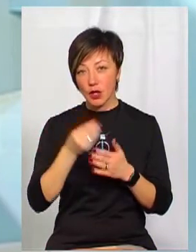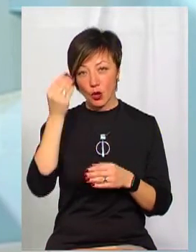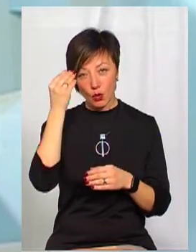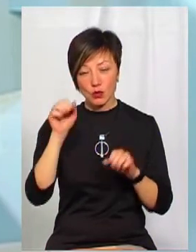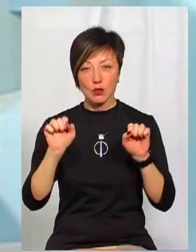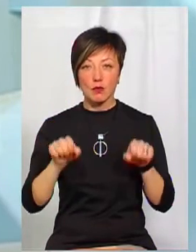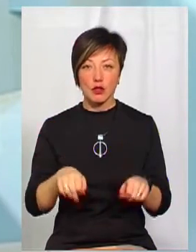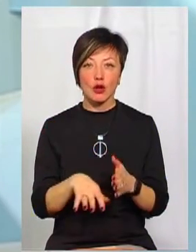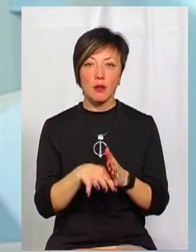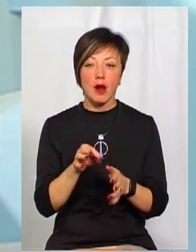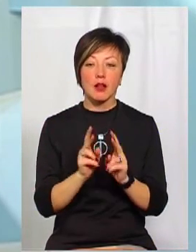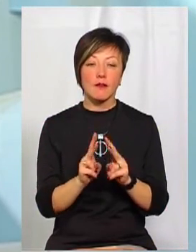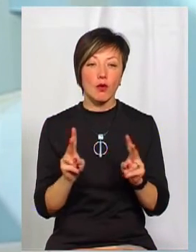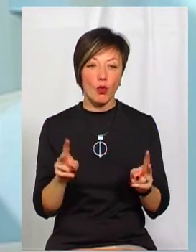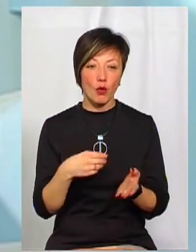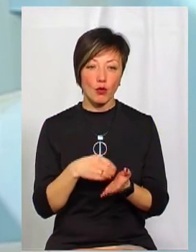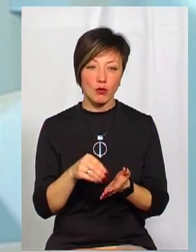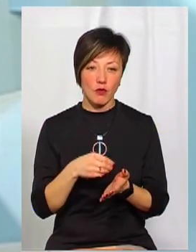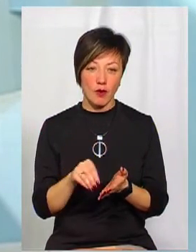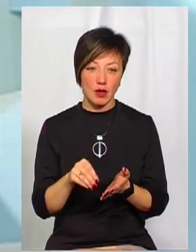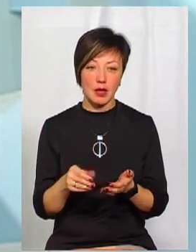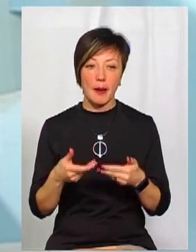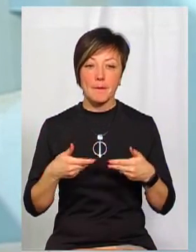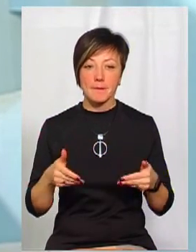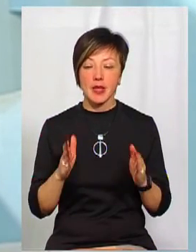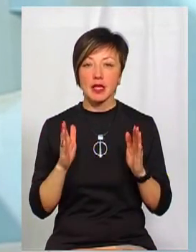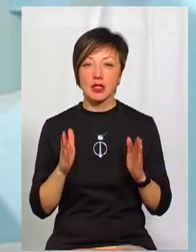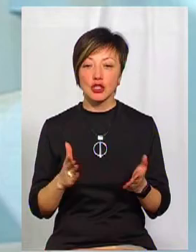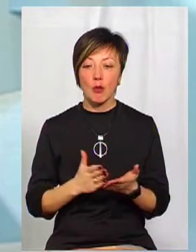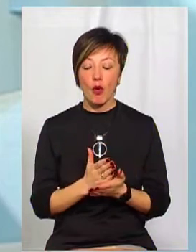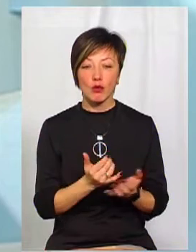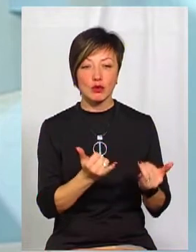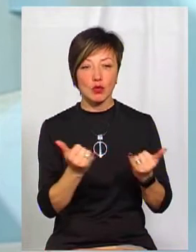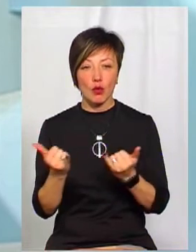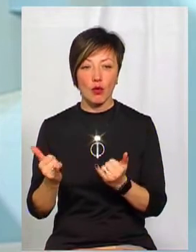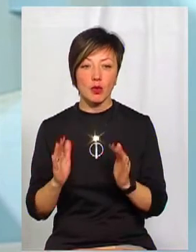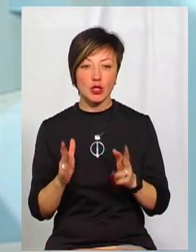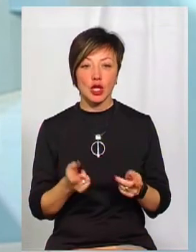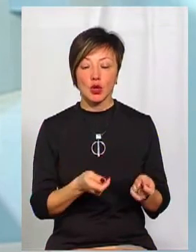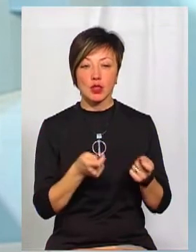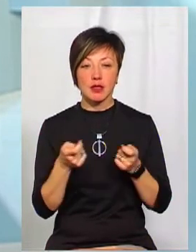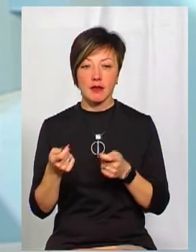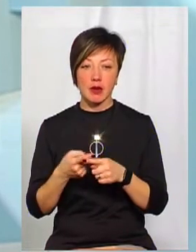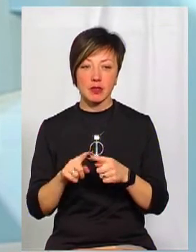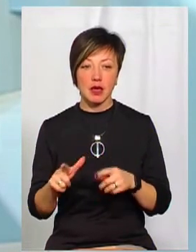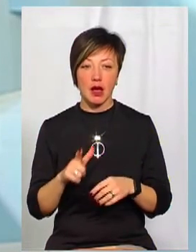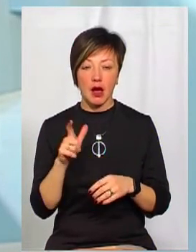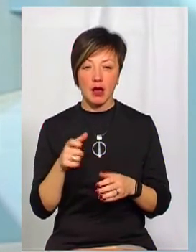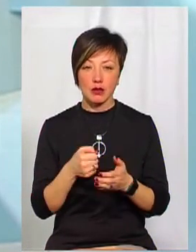можуть обирати, в кого його купувати. Ми лише обслуговуємо, ми лише доставляємо цей газ